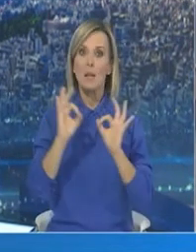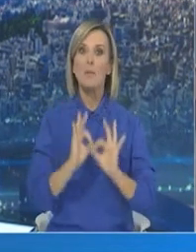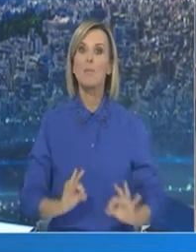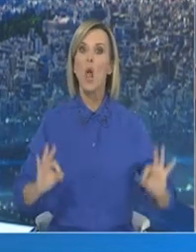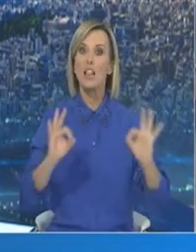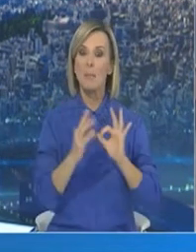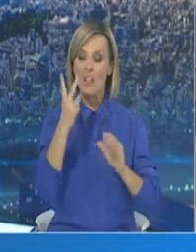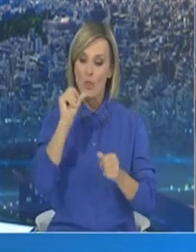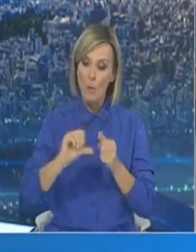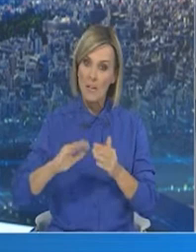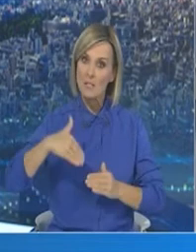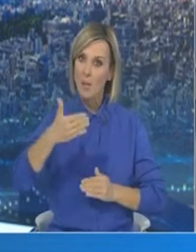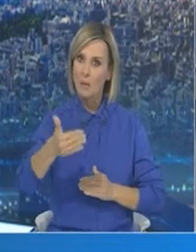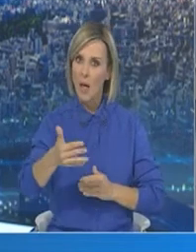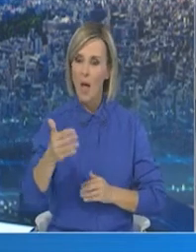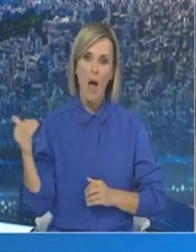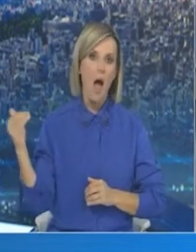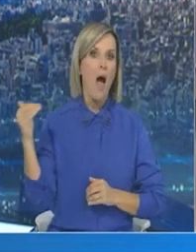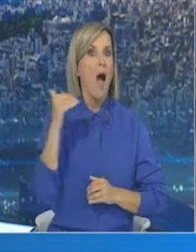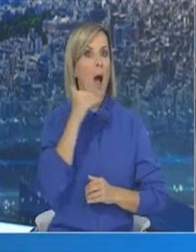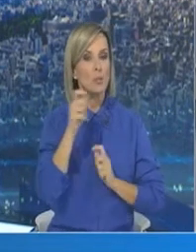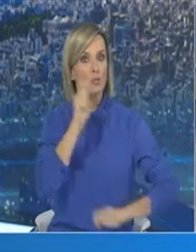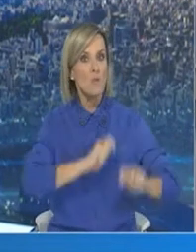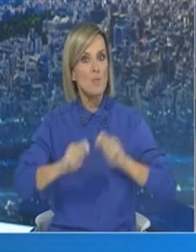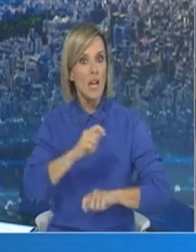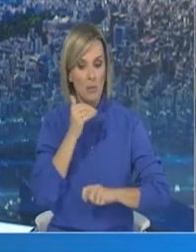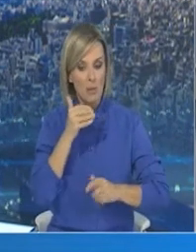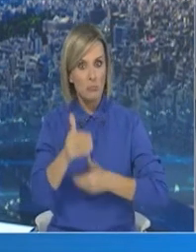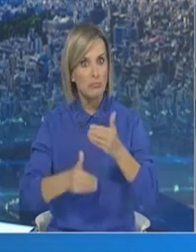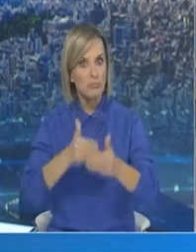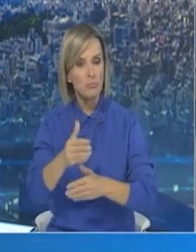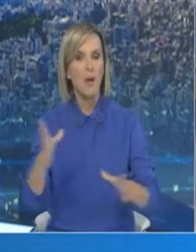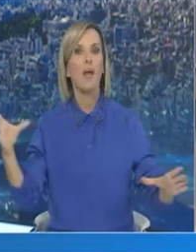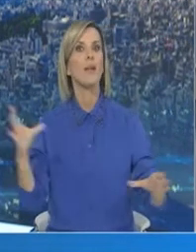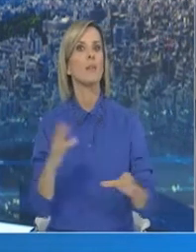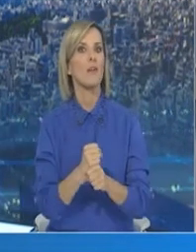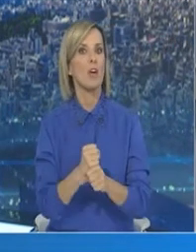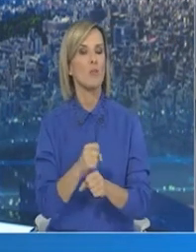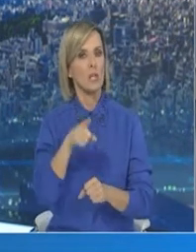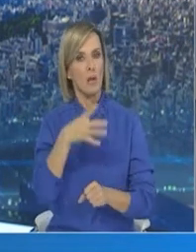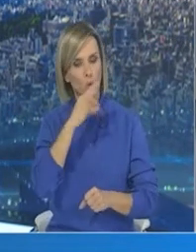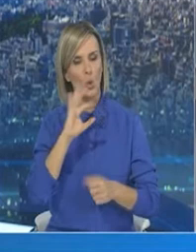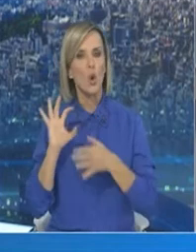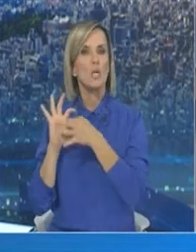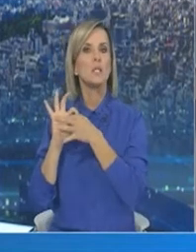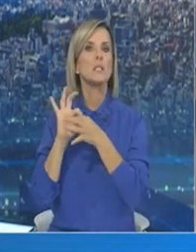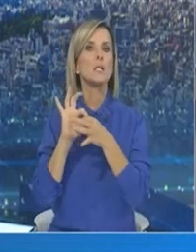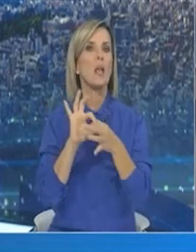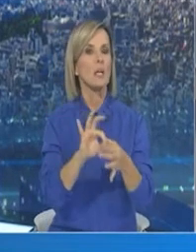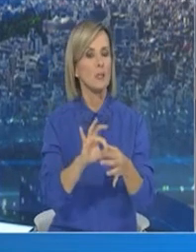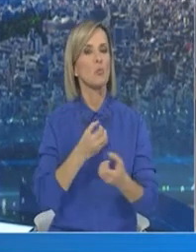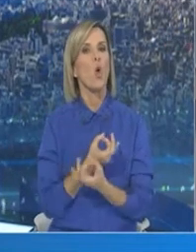2 μήνες. Η δράση αυτή ολοκληρώνεται με επιτυχία και για το λόγο αυτό σκοπεύουμε να τη συνεχίσουμε και τις επόμενους